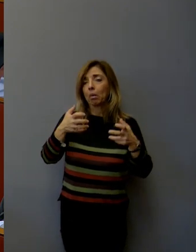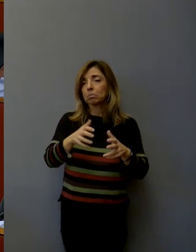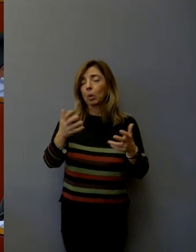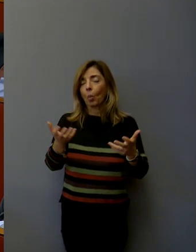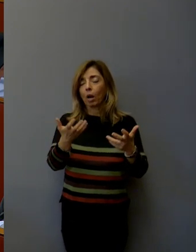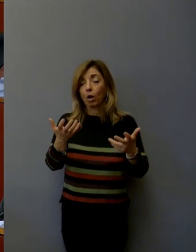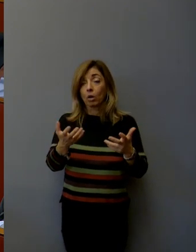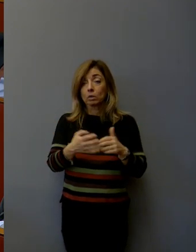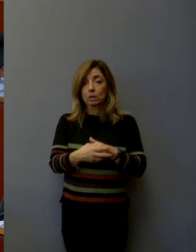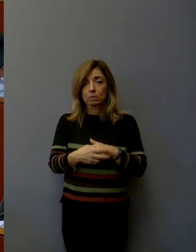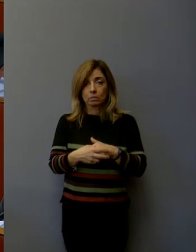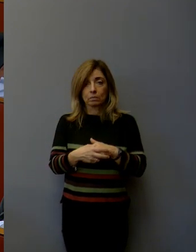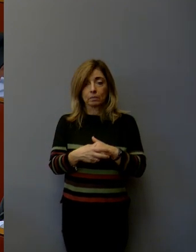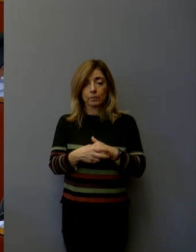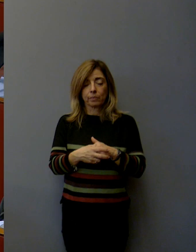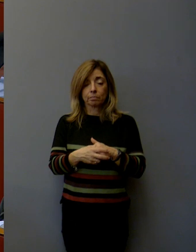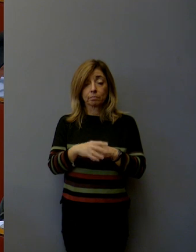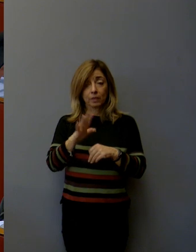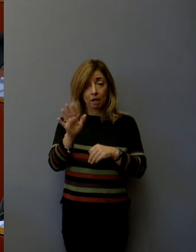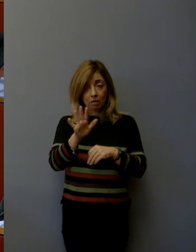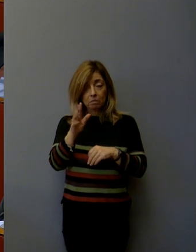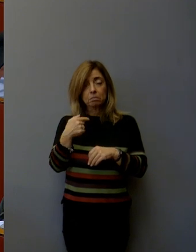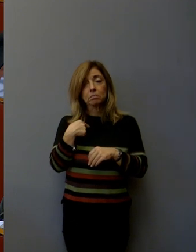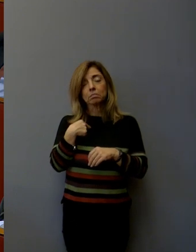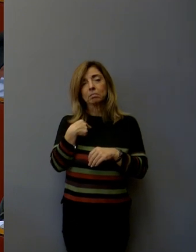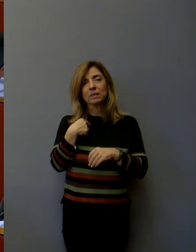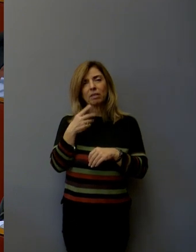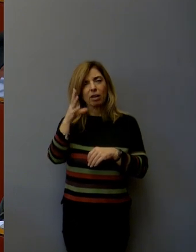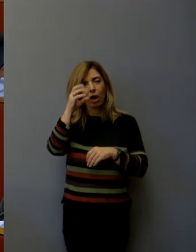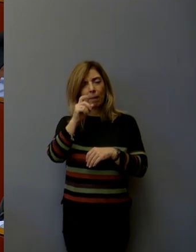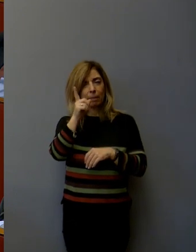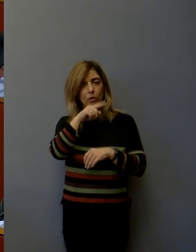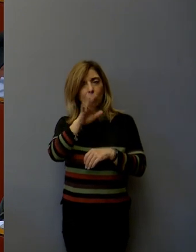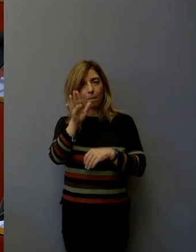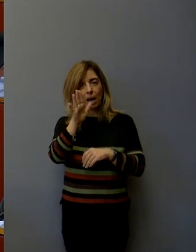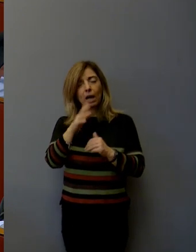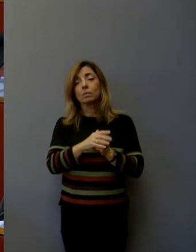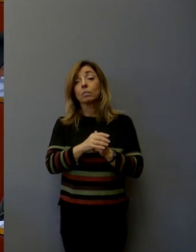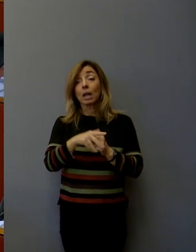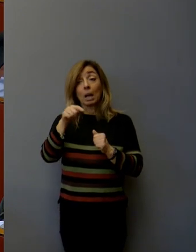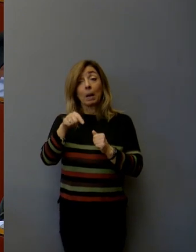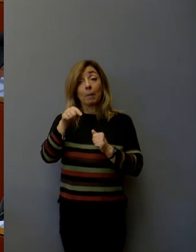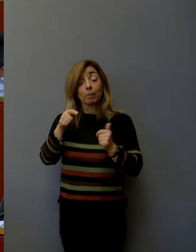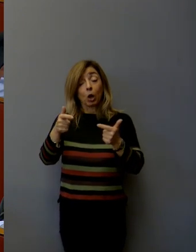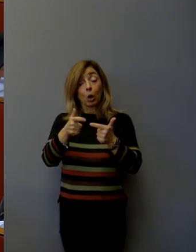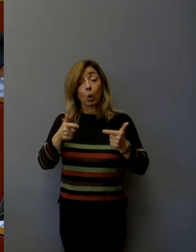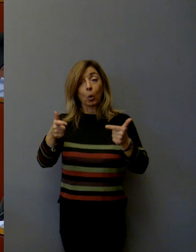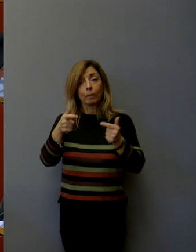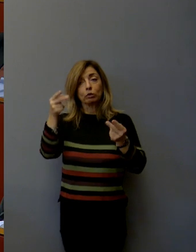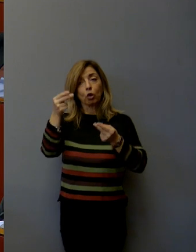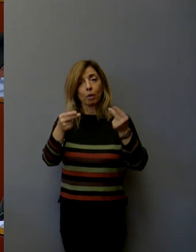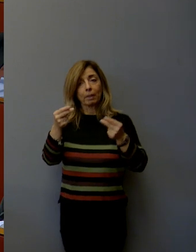peraltro io pensavo addirittura di aver capito male e quindi a Domanda precisa in sede di commissione bilancio